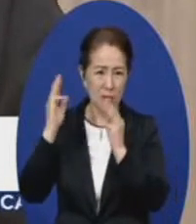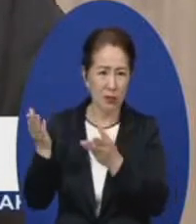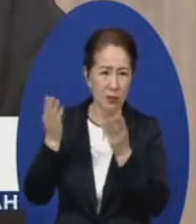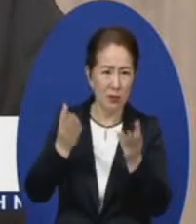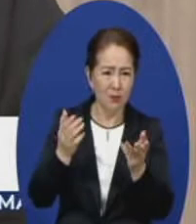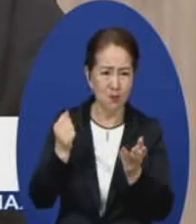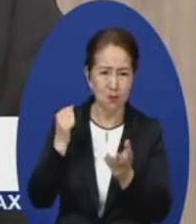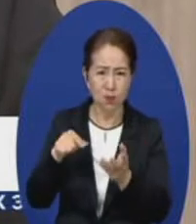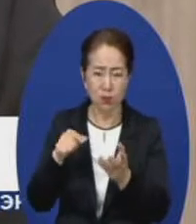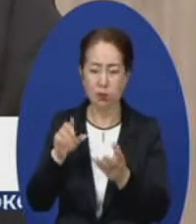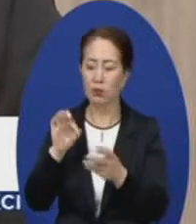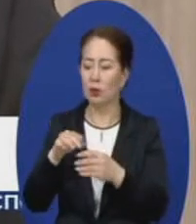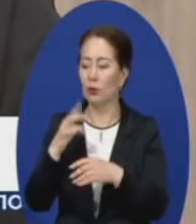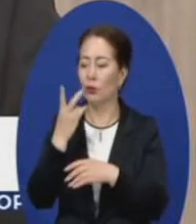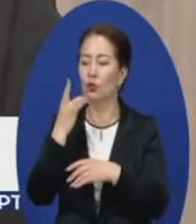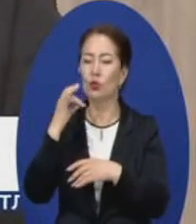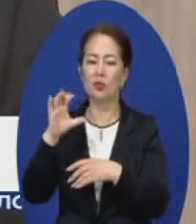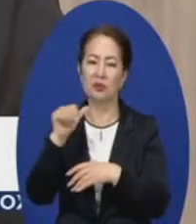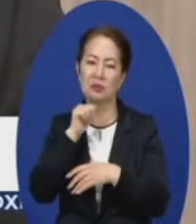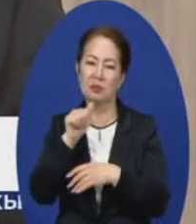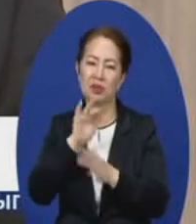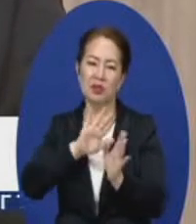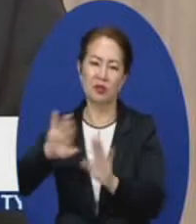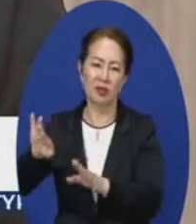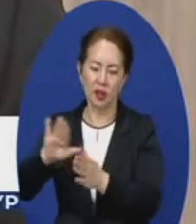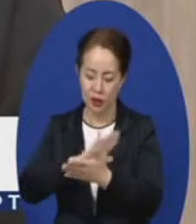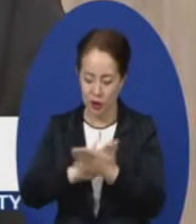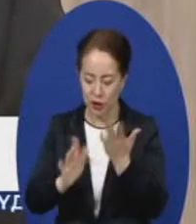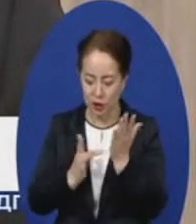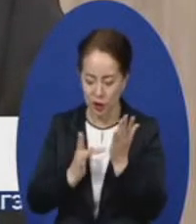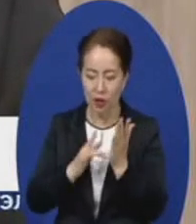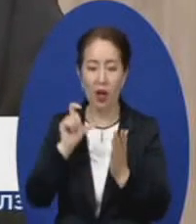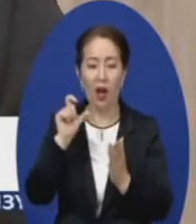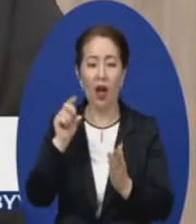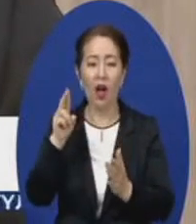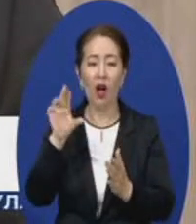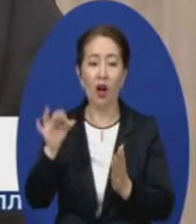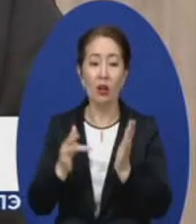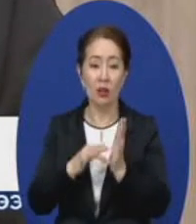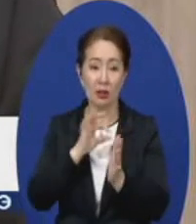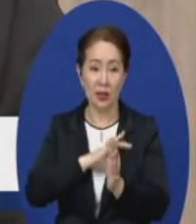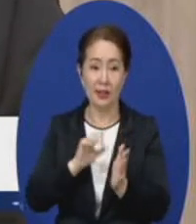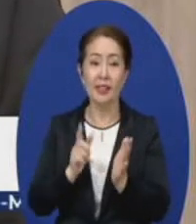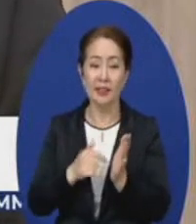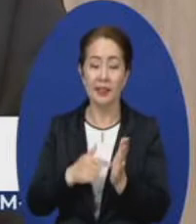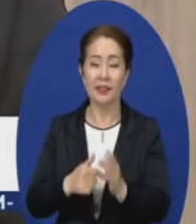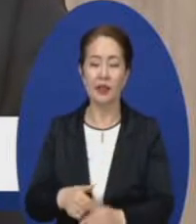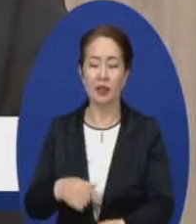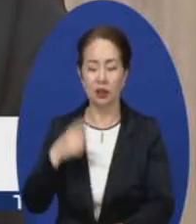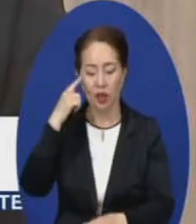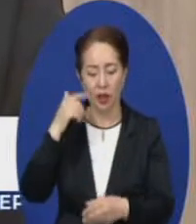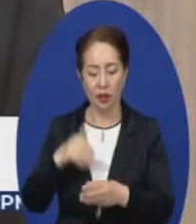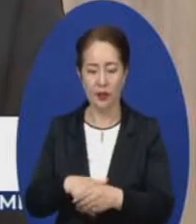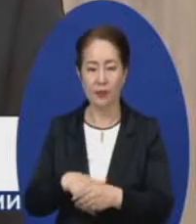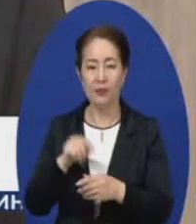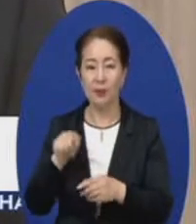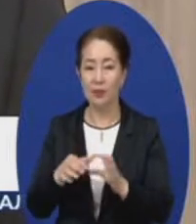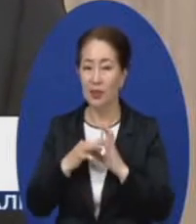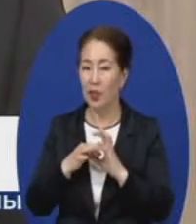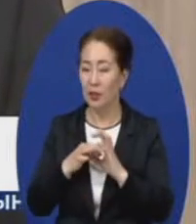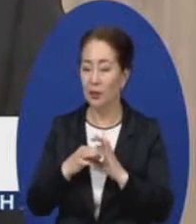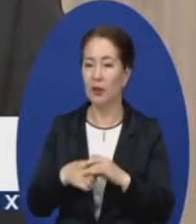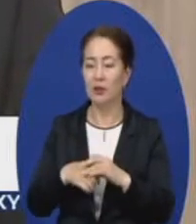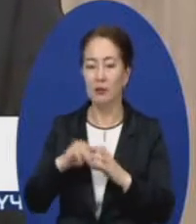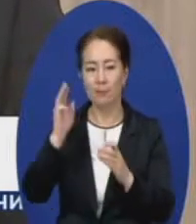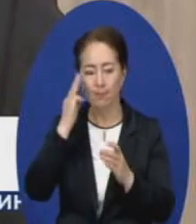шийдэхдээ энэ нүүрс биш одоо шинэ технологи, эко технологиг ашиглах нь заашгүй шаардлагатай байна гэдгийг ойлгож байгаа. Тэгэхээр энэ талаар ч гэсэн бид